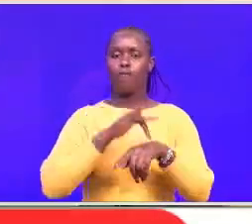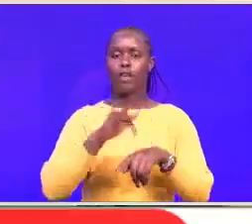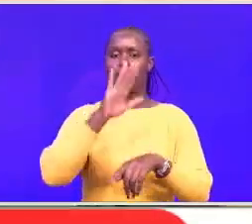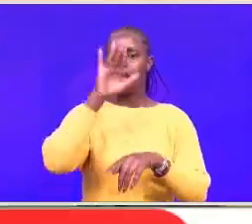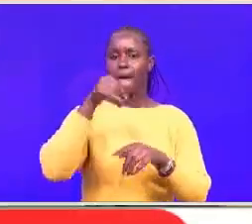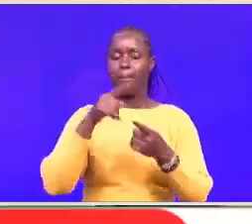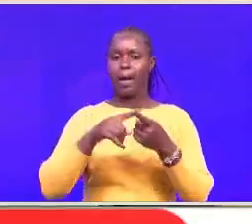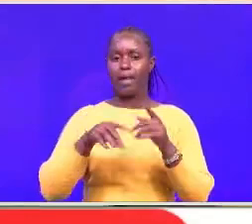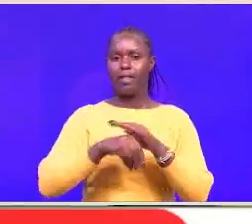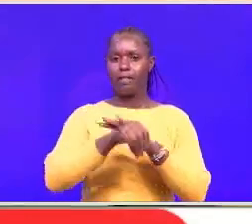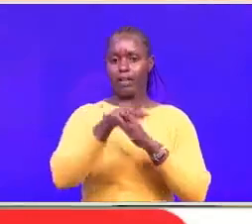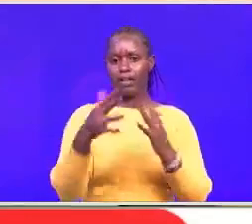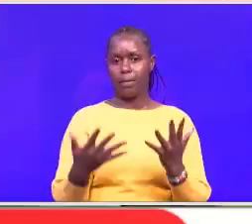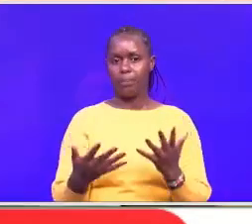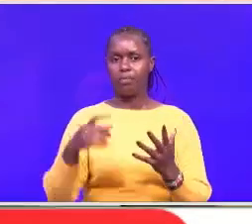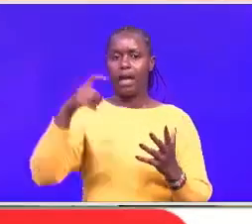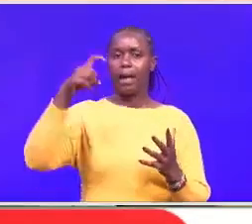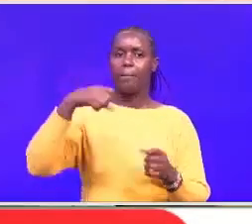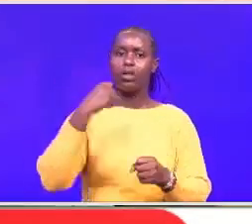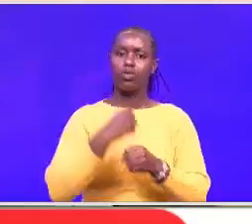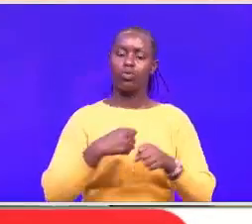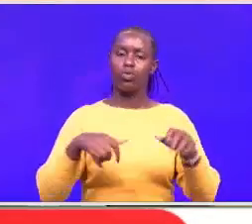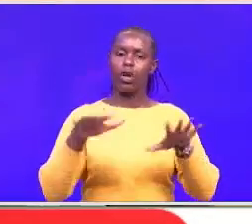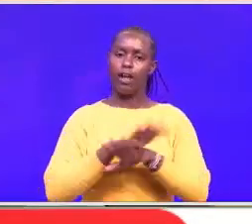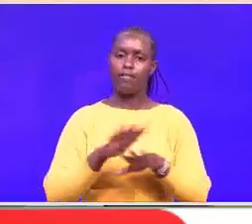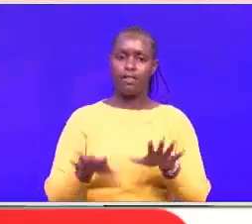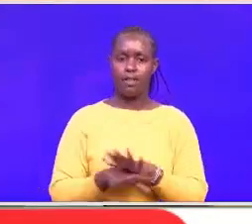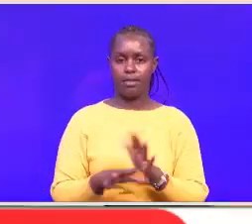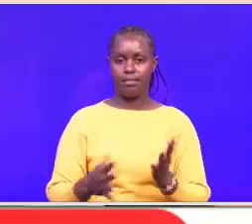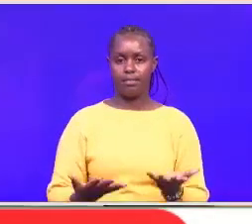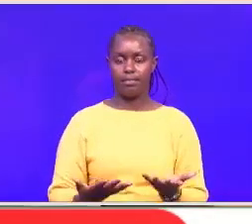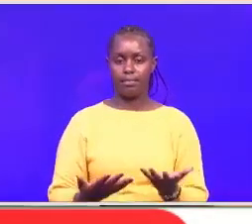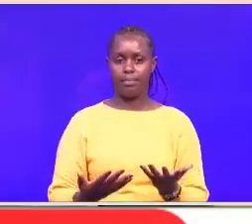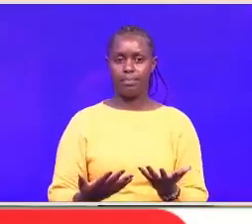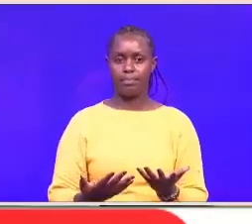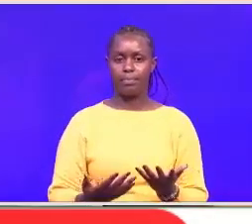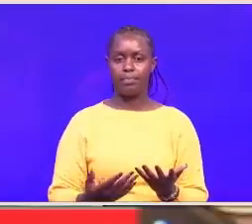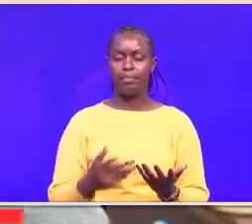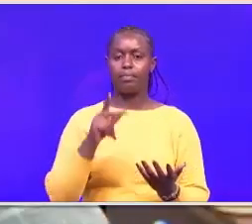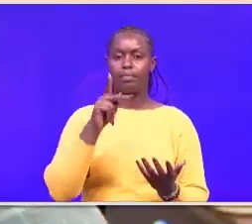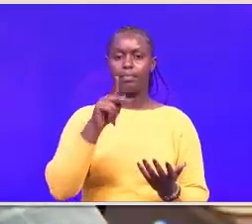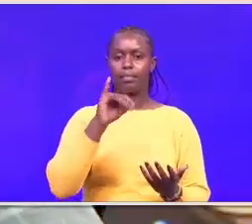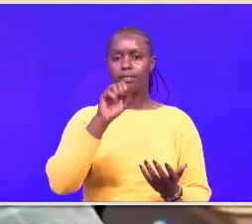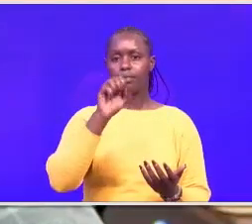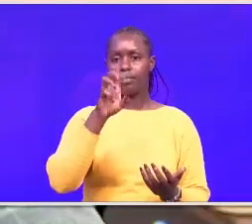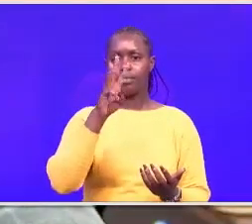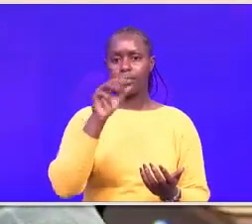go by all means necessary. Kisewa Emory, TV 46.